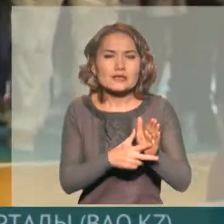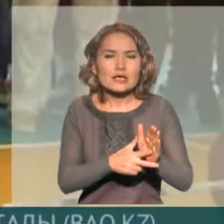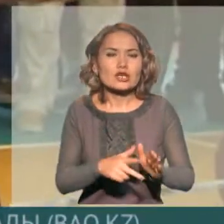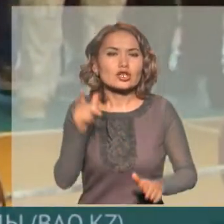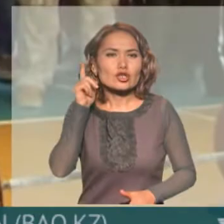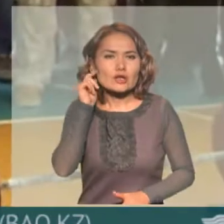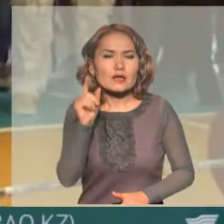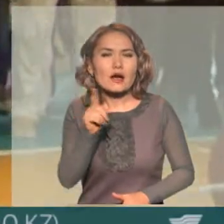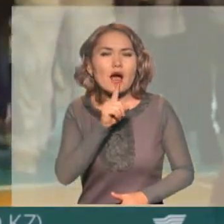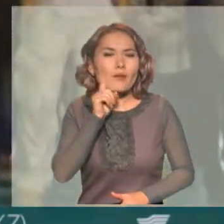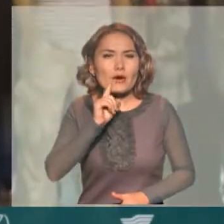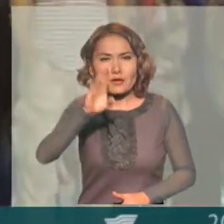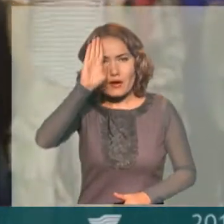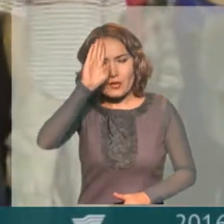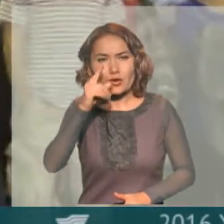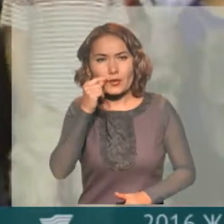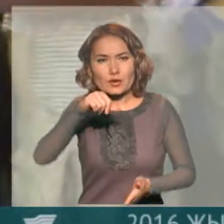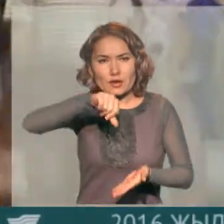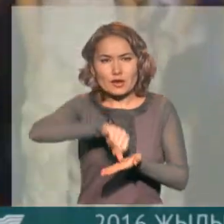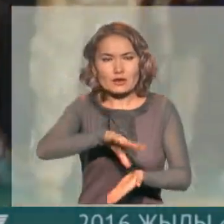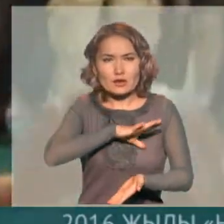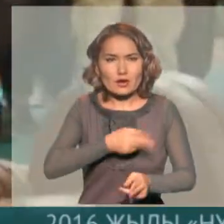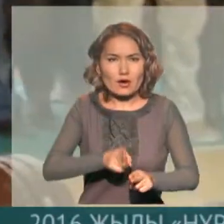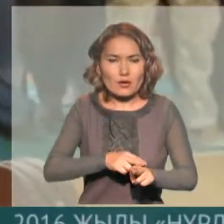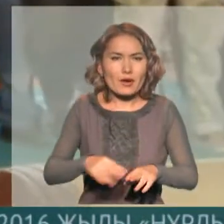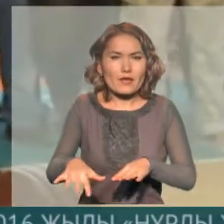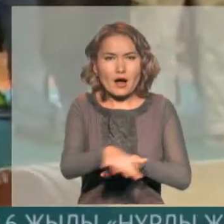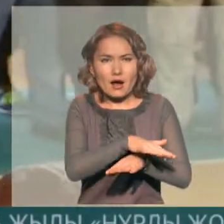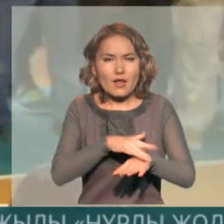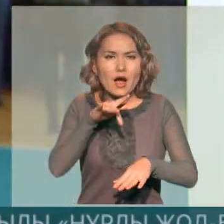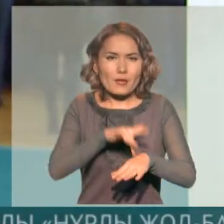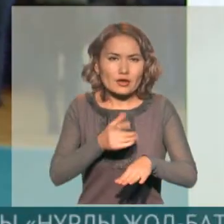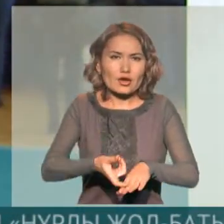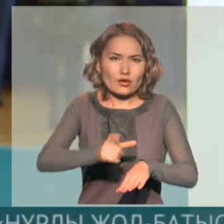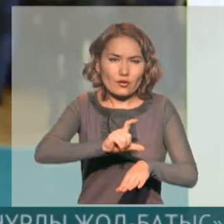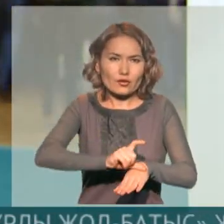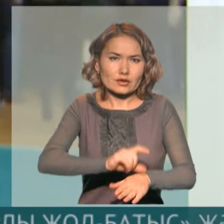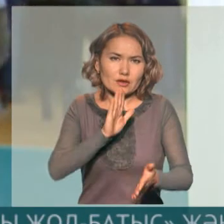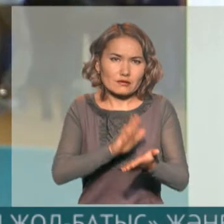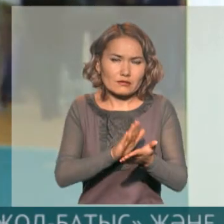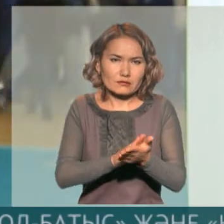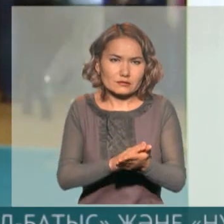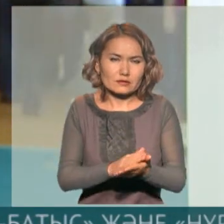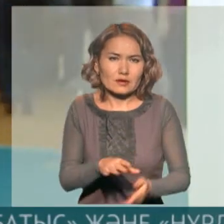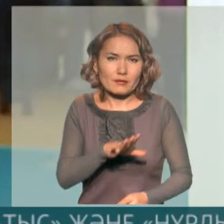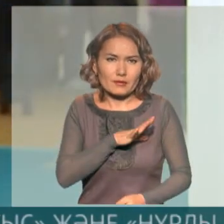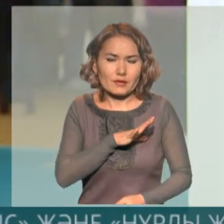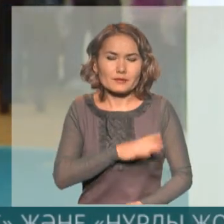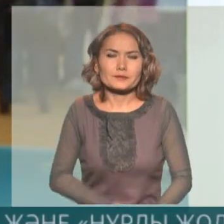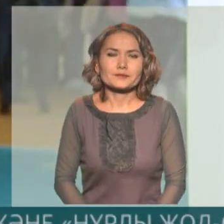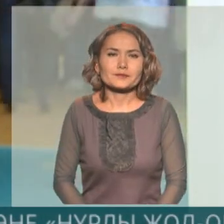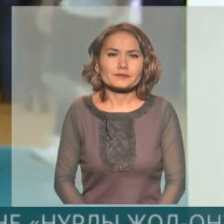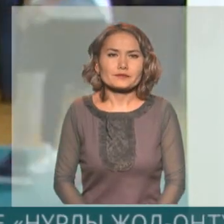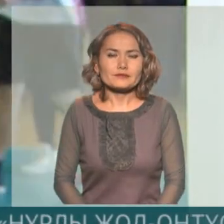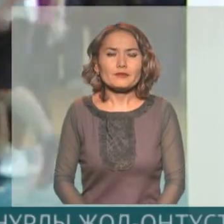күш сынасты. Көрермендер де қошеметін аямай жарыстың көрігін қыздырып отырды. Бұл кроссфит деген спортпен үйде